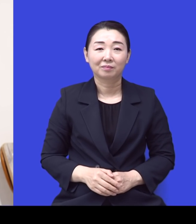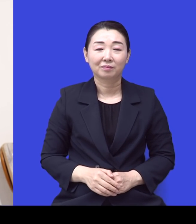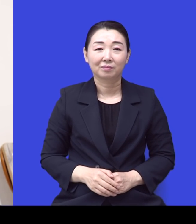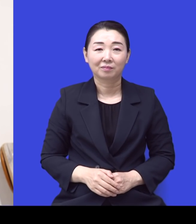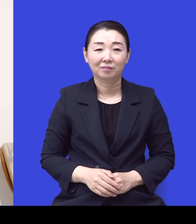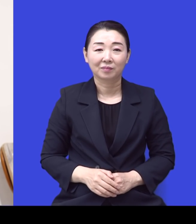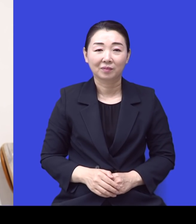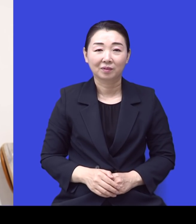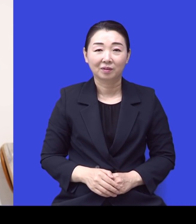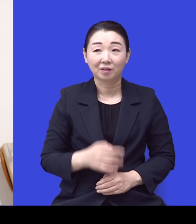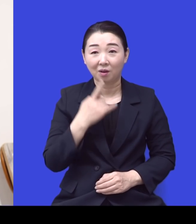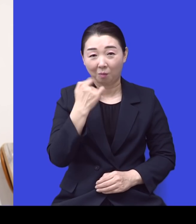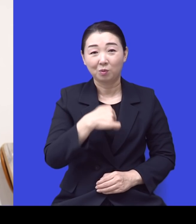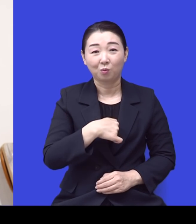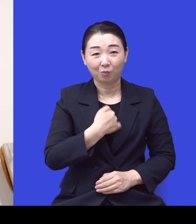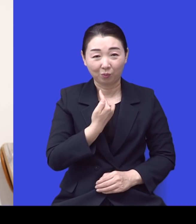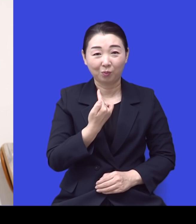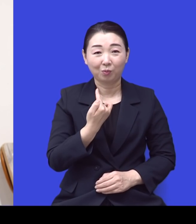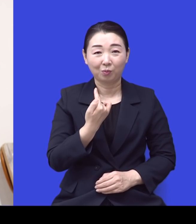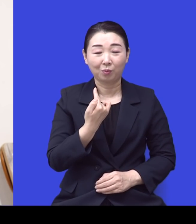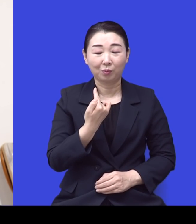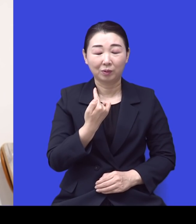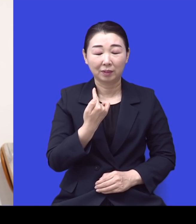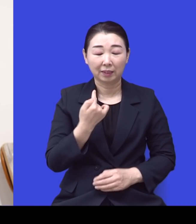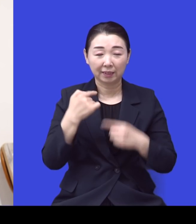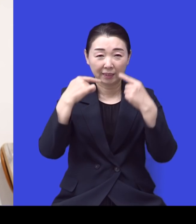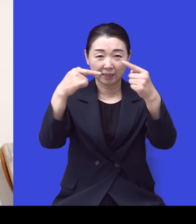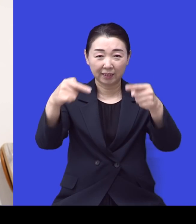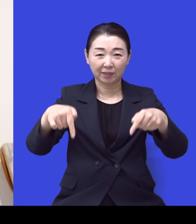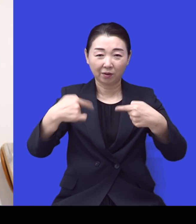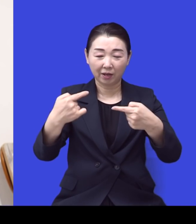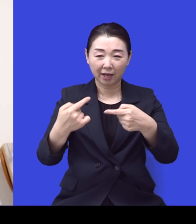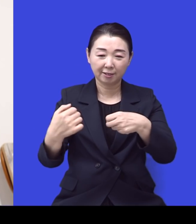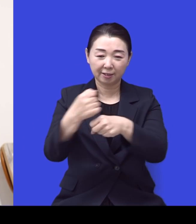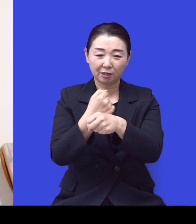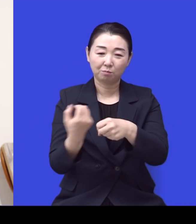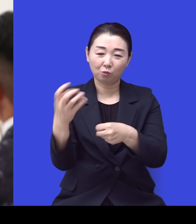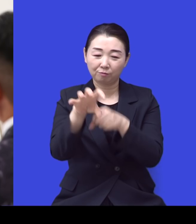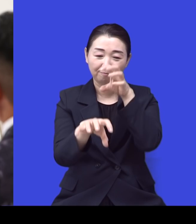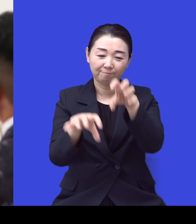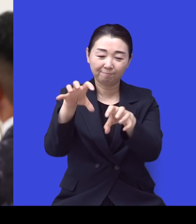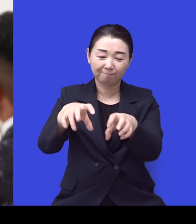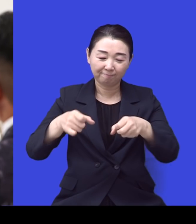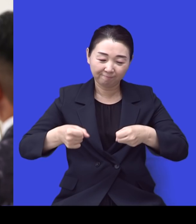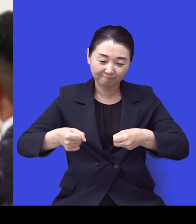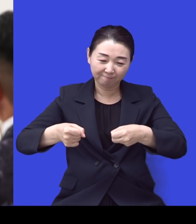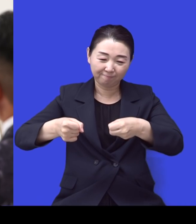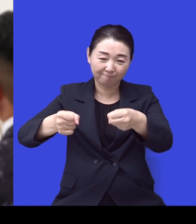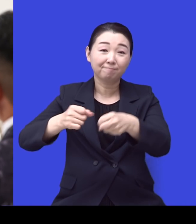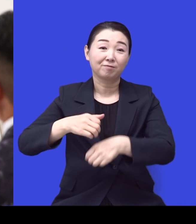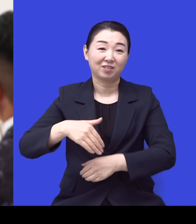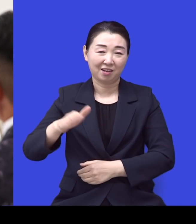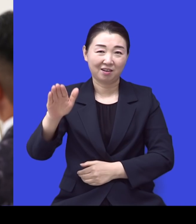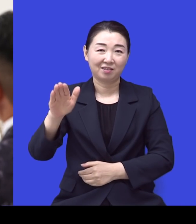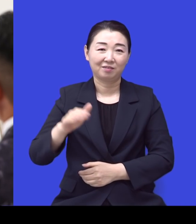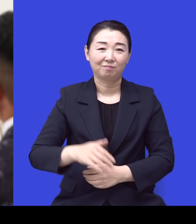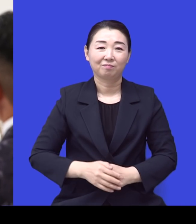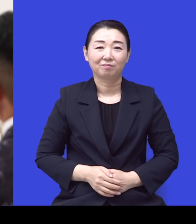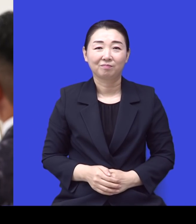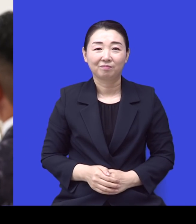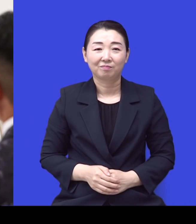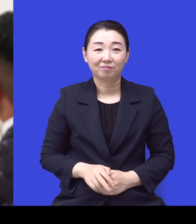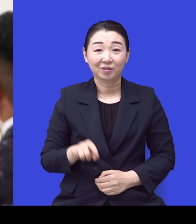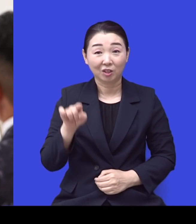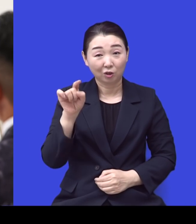그 혼자 어머니가 그 리어카에다가 남은 짐을 가지고 예. 거기로 가시게 된 게 예. 근데